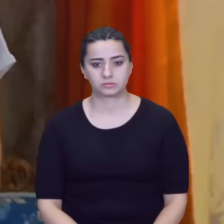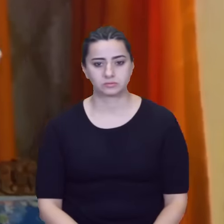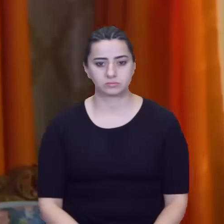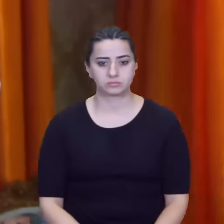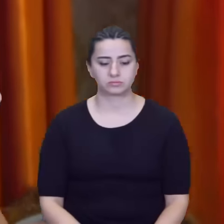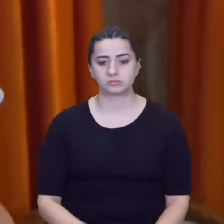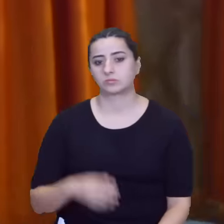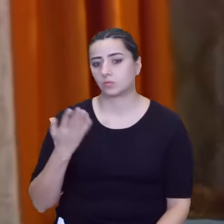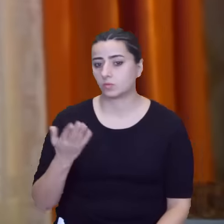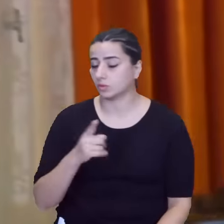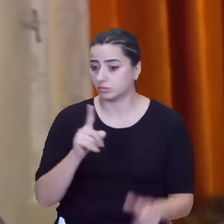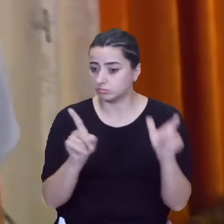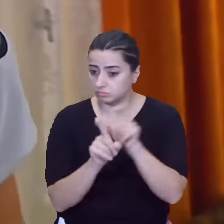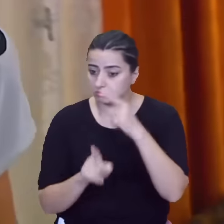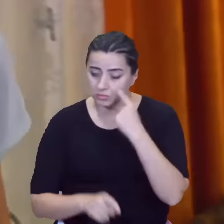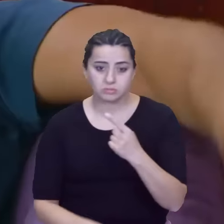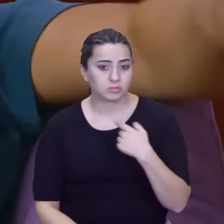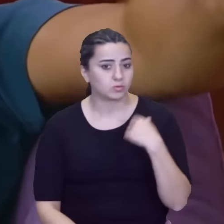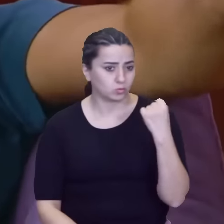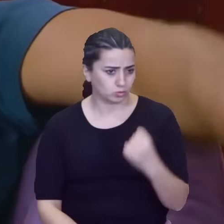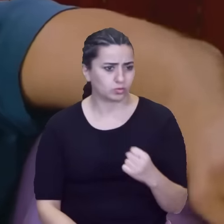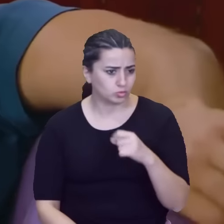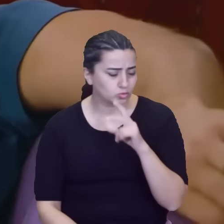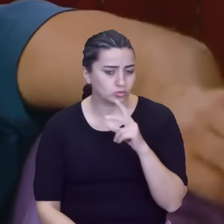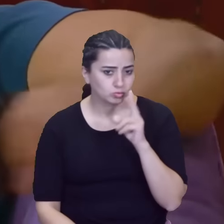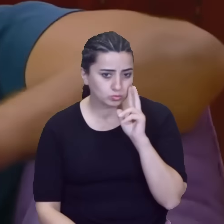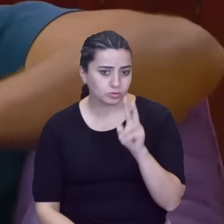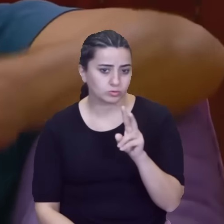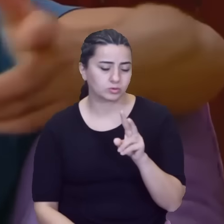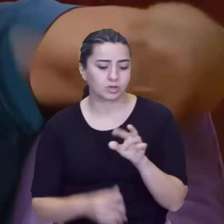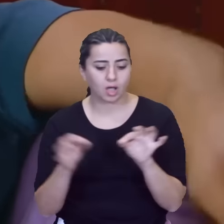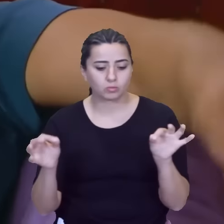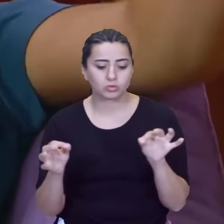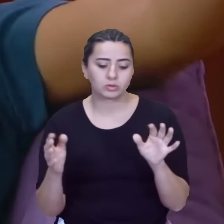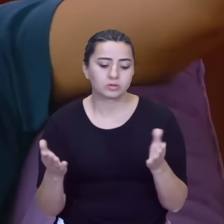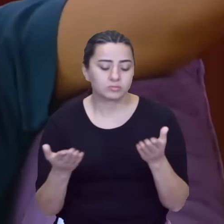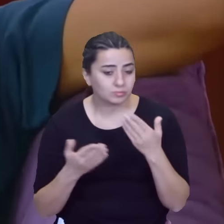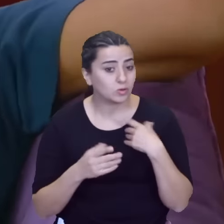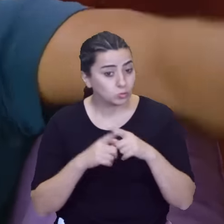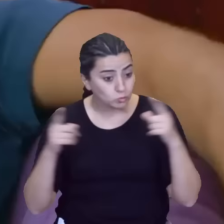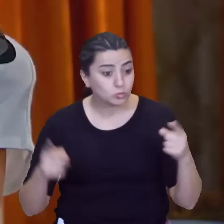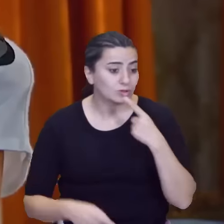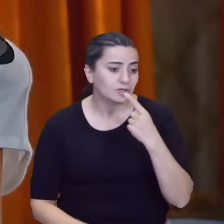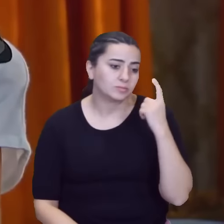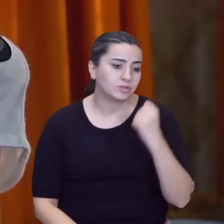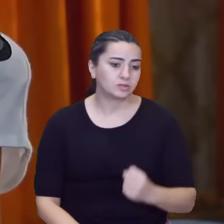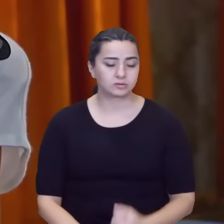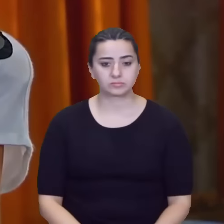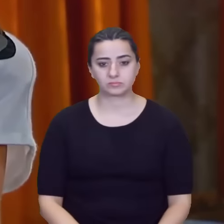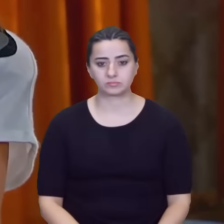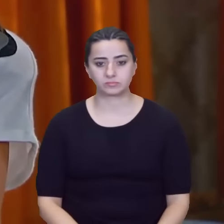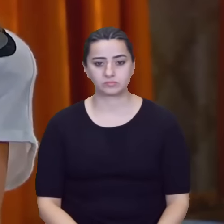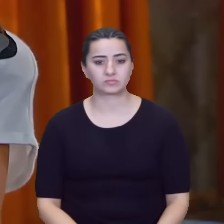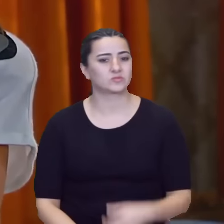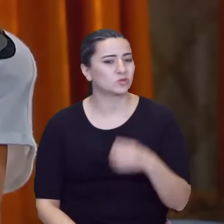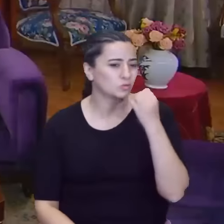yani. İyi dursaydın başında. Durdum başında. Baştan sonuna kadar oradaydım. Kabloyu o kadar yaptım. Dedim ben uzun tutun diye.